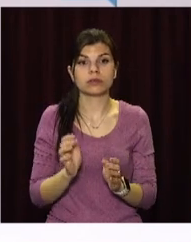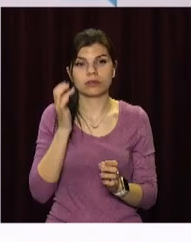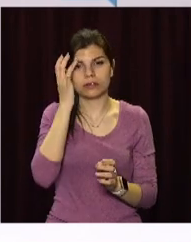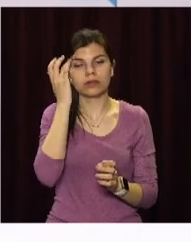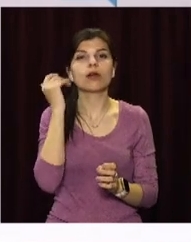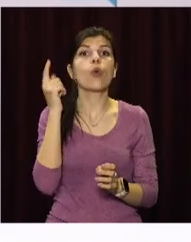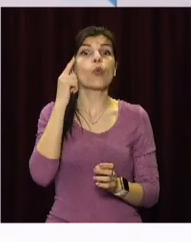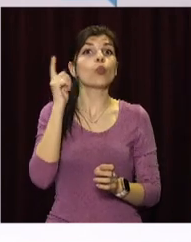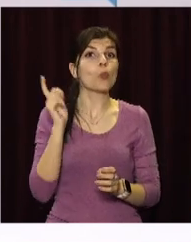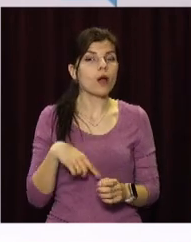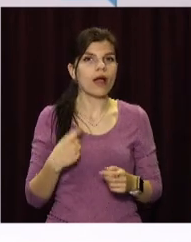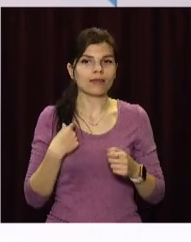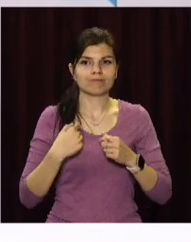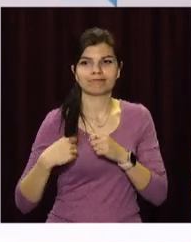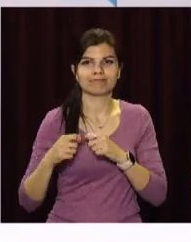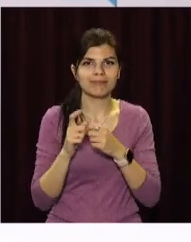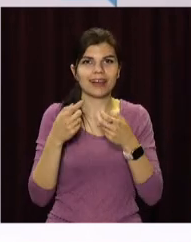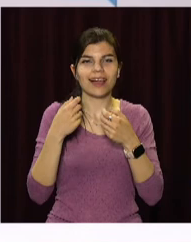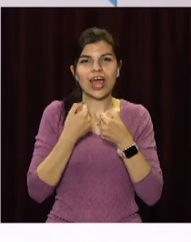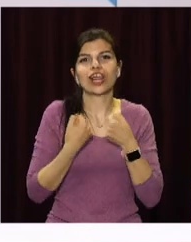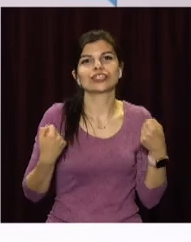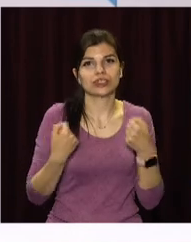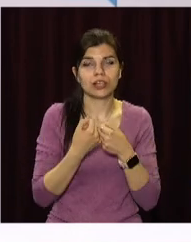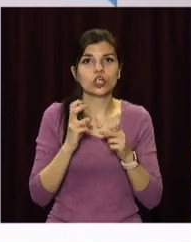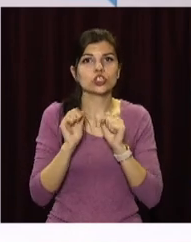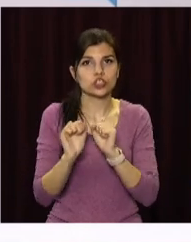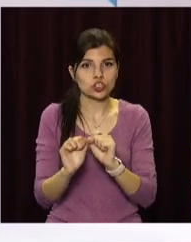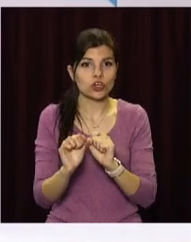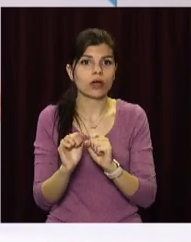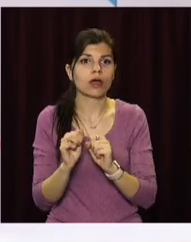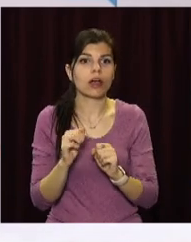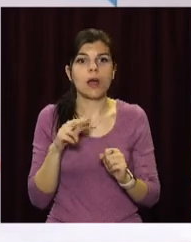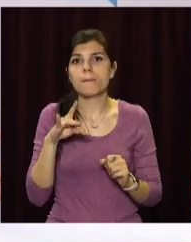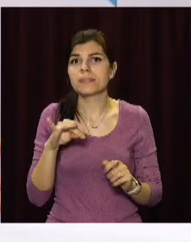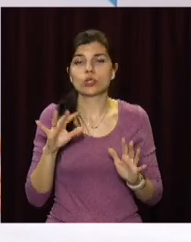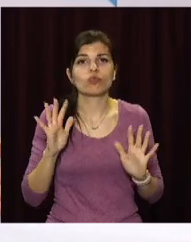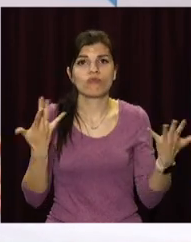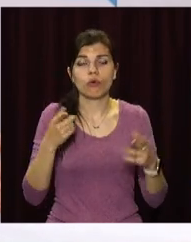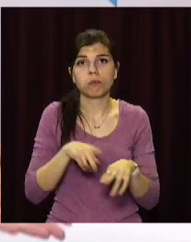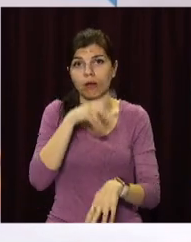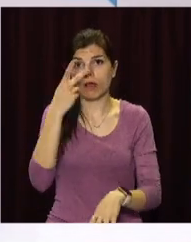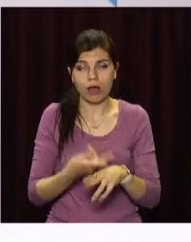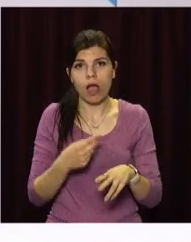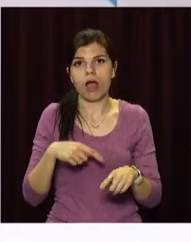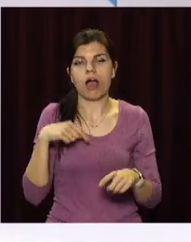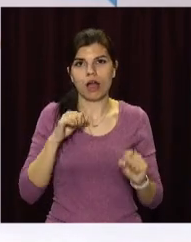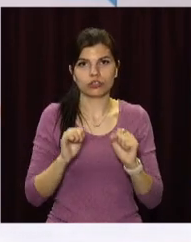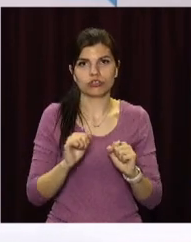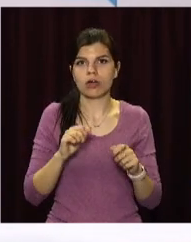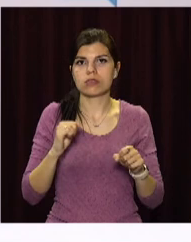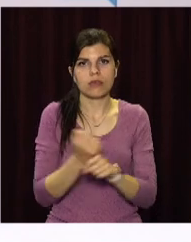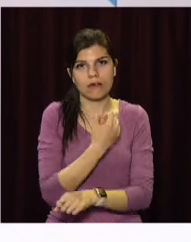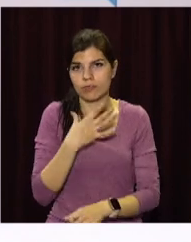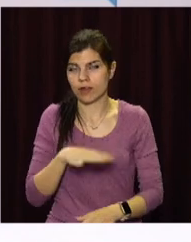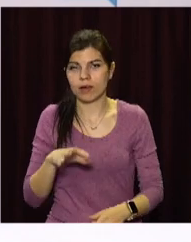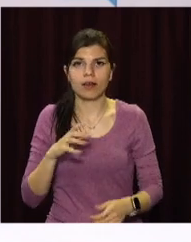имение растяжки даже защищает вас от травматизации, при вы случайно подскользнулись на льду, упали, случайно там на